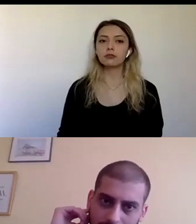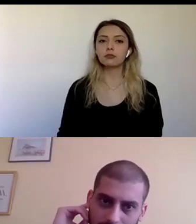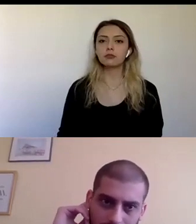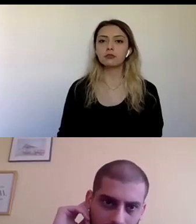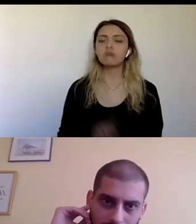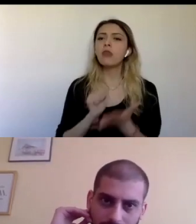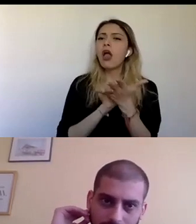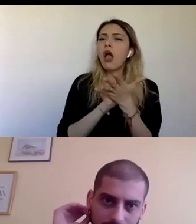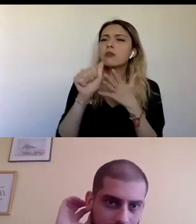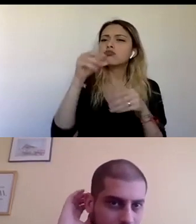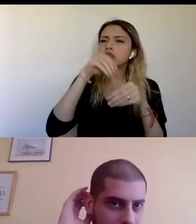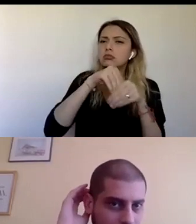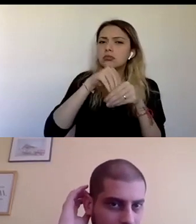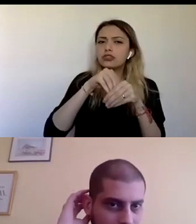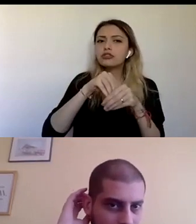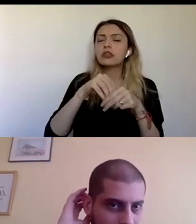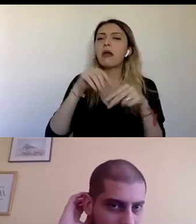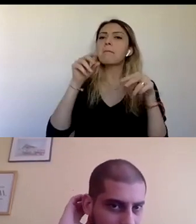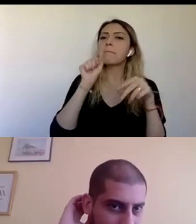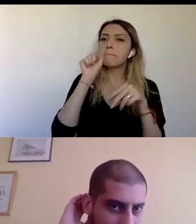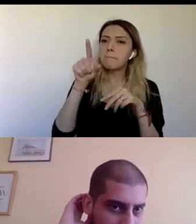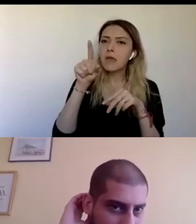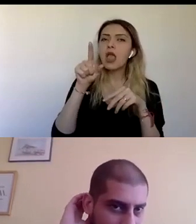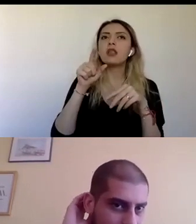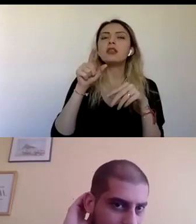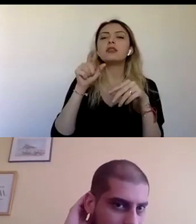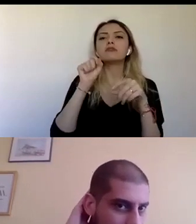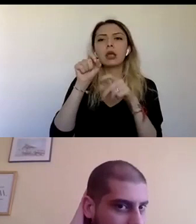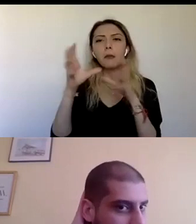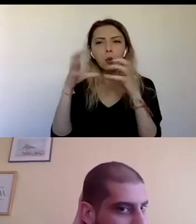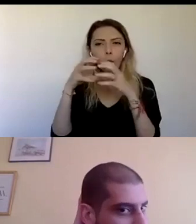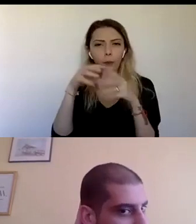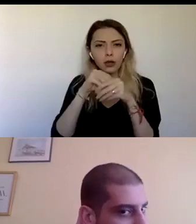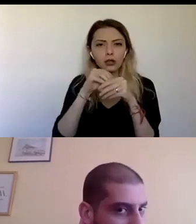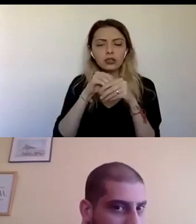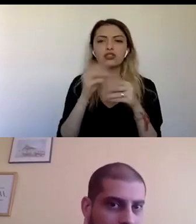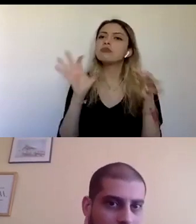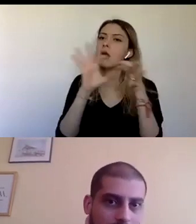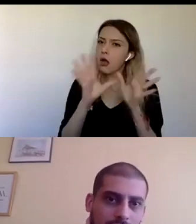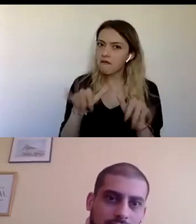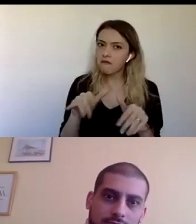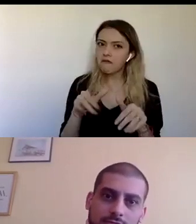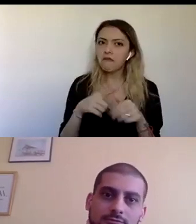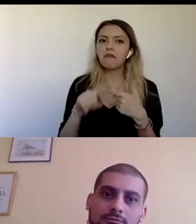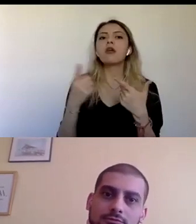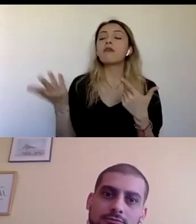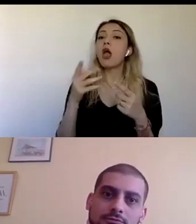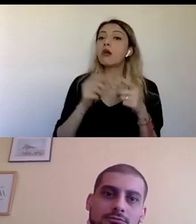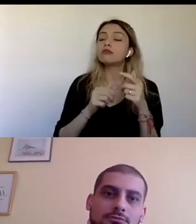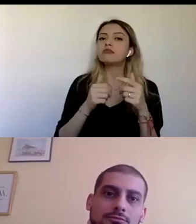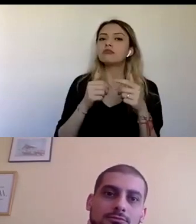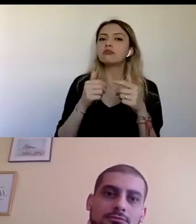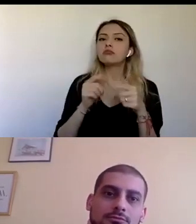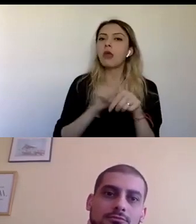bir takım mail bültenlerine entegrasyonları var kullandığımız mail bülteninde ya da insanlara işte formunuzu cevap aldık işte